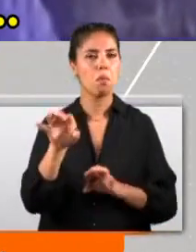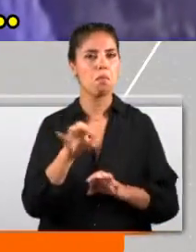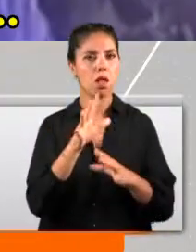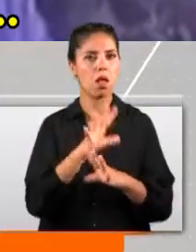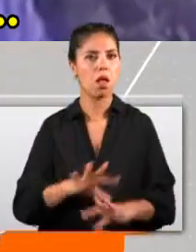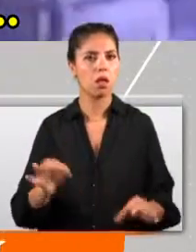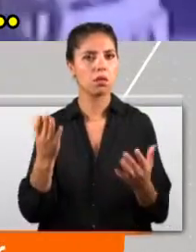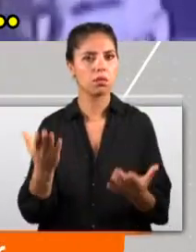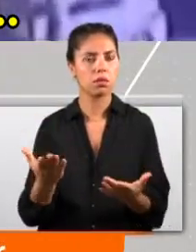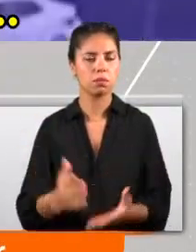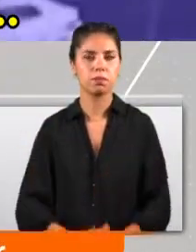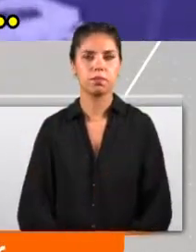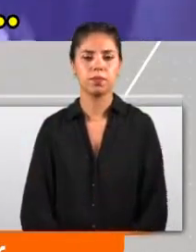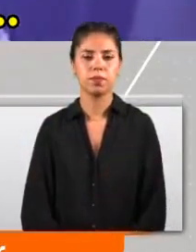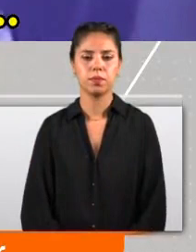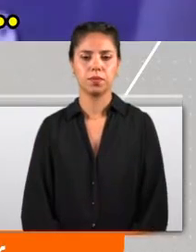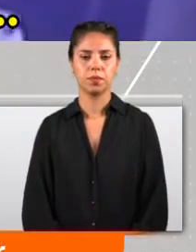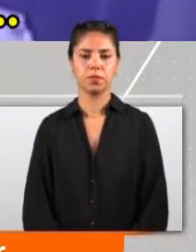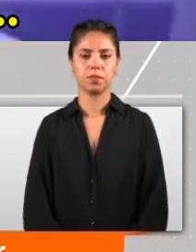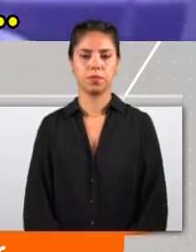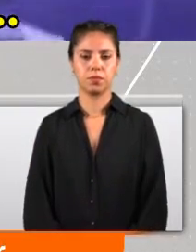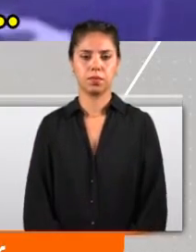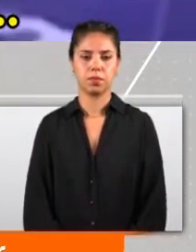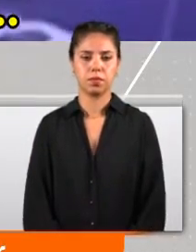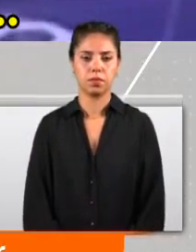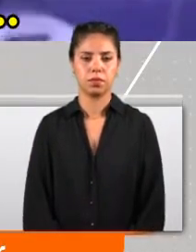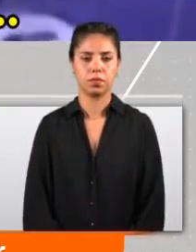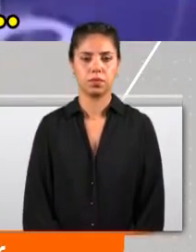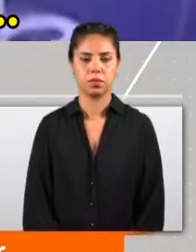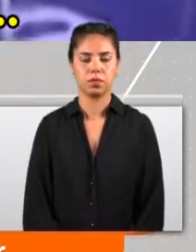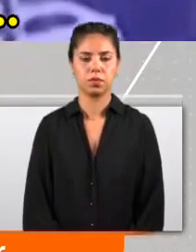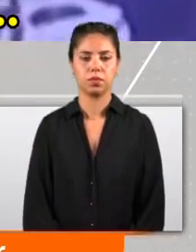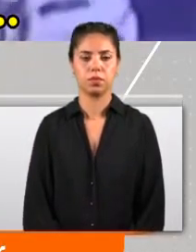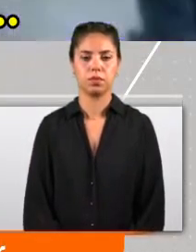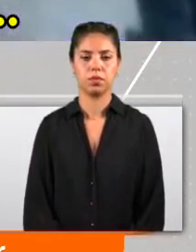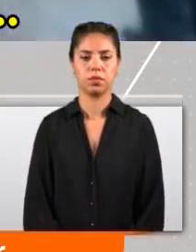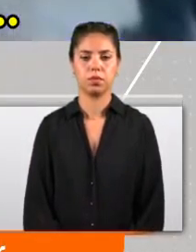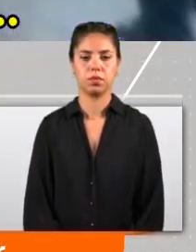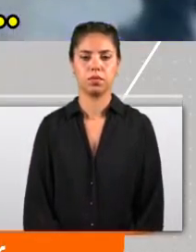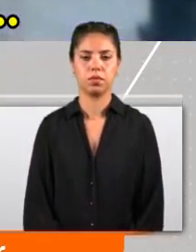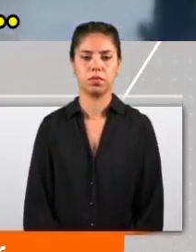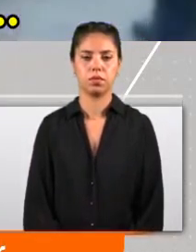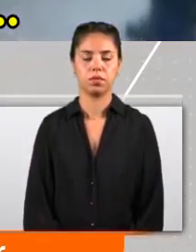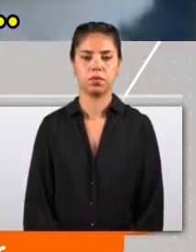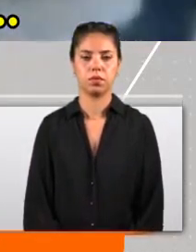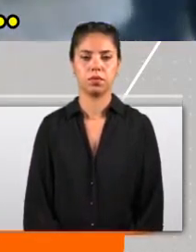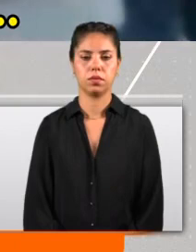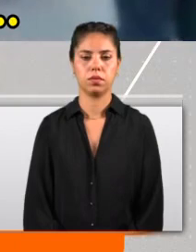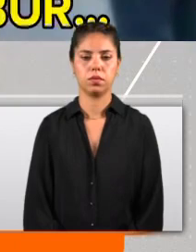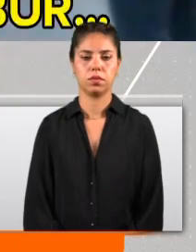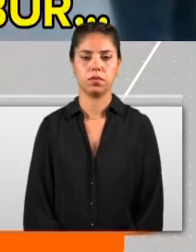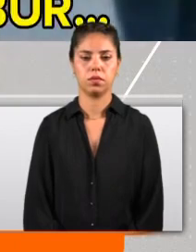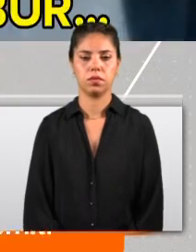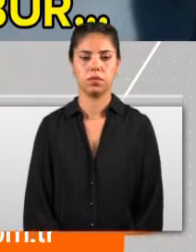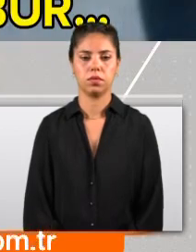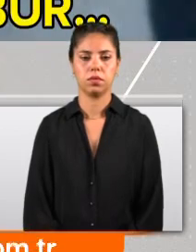elinde atıyorum bölgeye gidişte 4 tane yol var. Eş dost var orada, tanıdıkları var. Nasıl diyor, var mı sıkıntı?